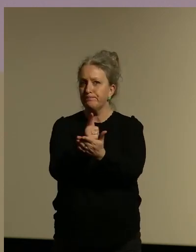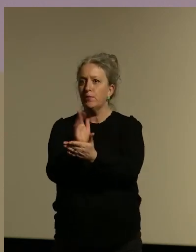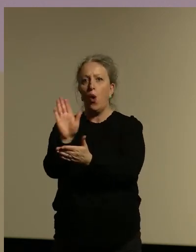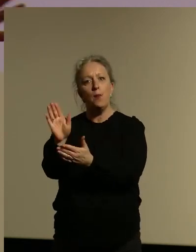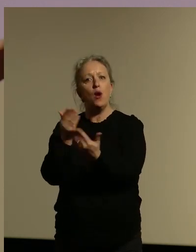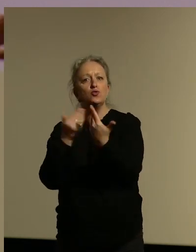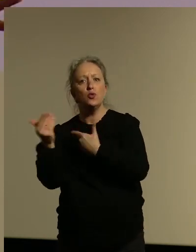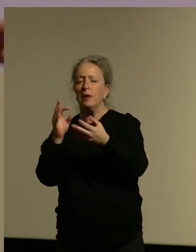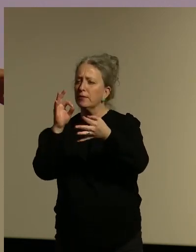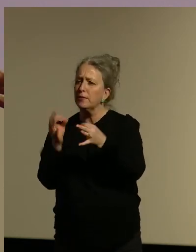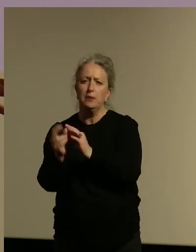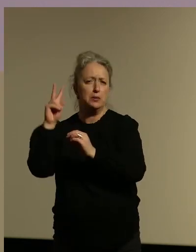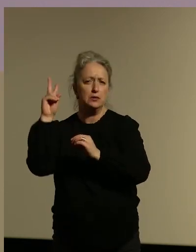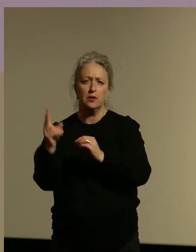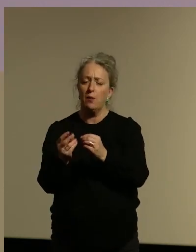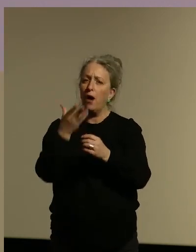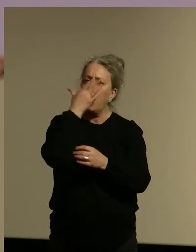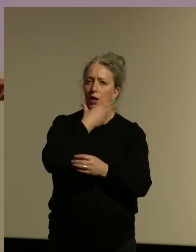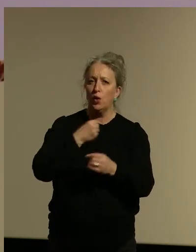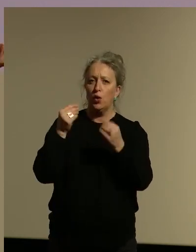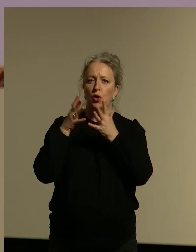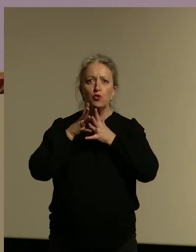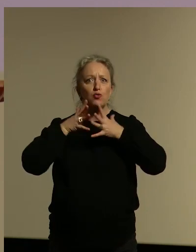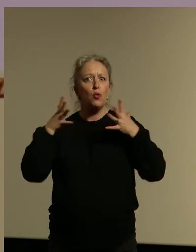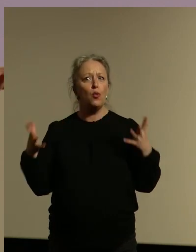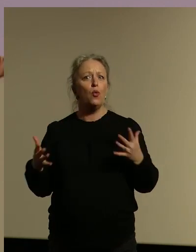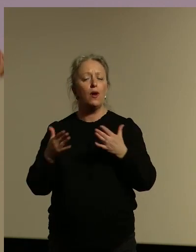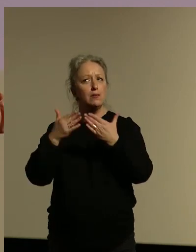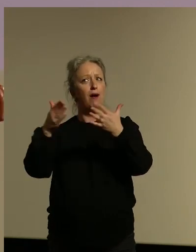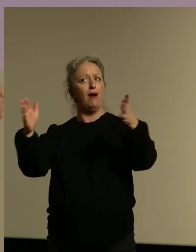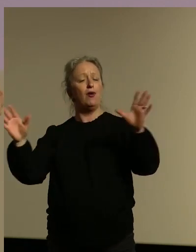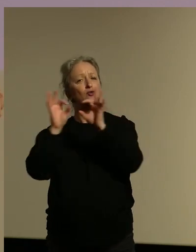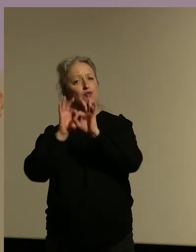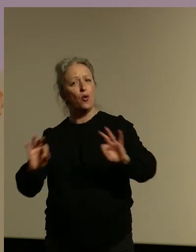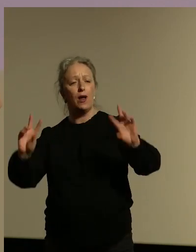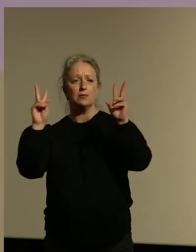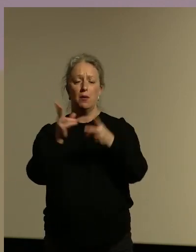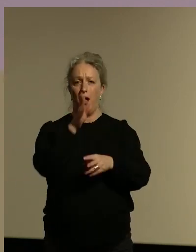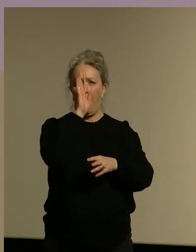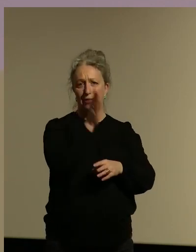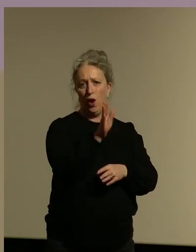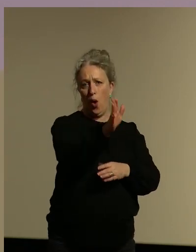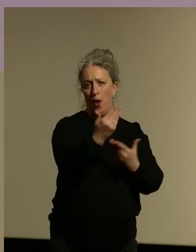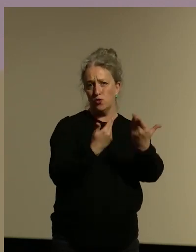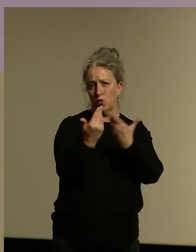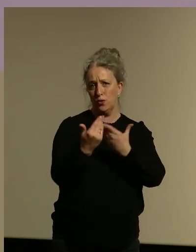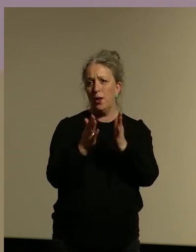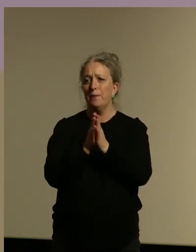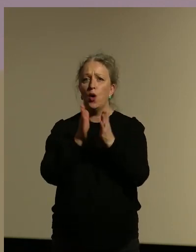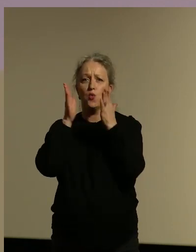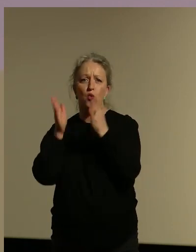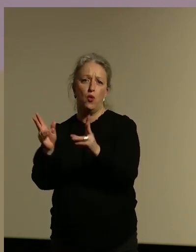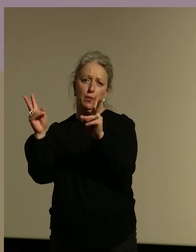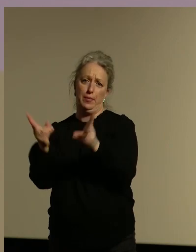sama ilusad, suured, laiad ja toredad, kui on heteroseksuaalsed suhted. Ja palun kohtleme neid nii,